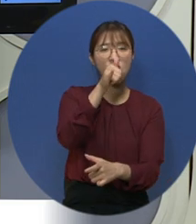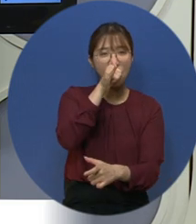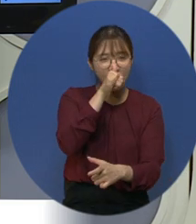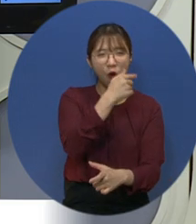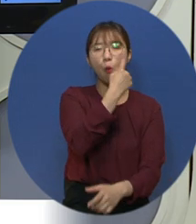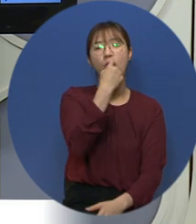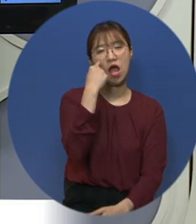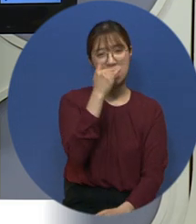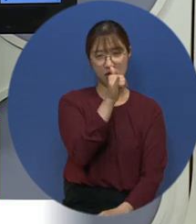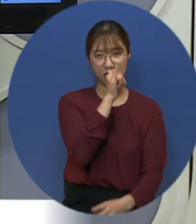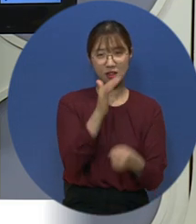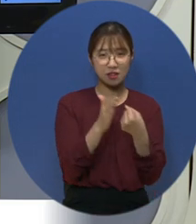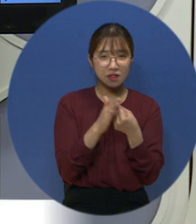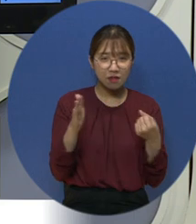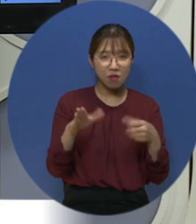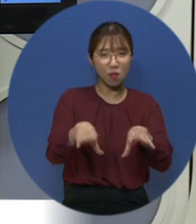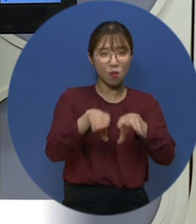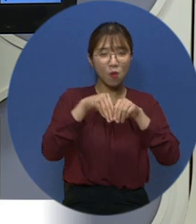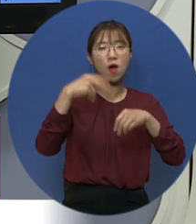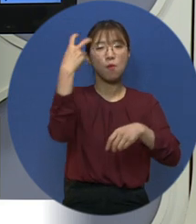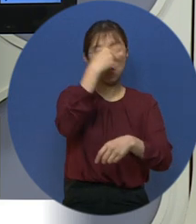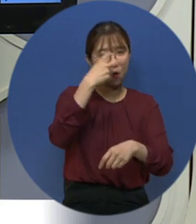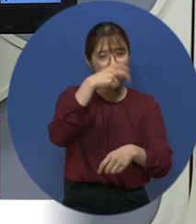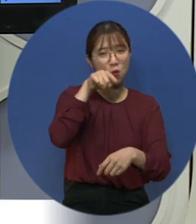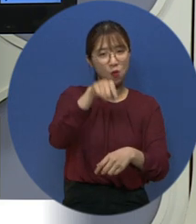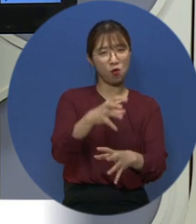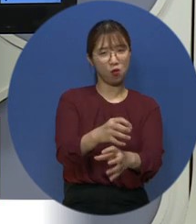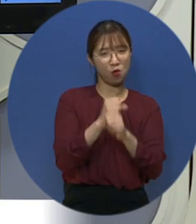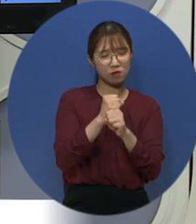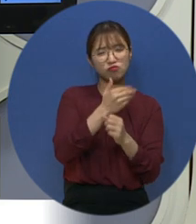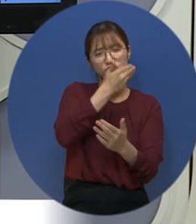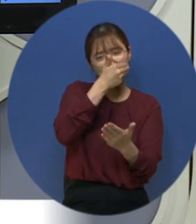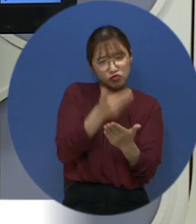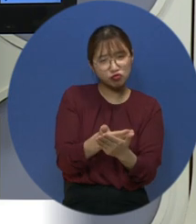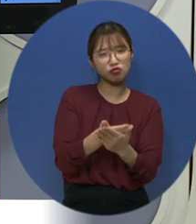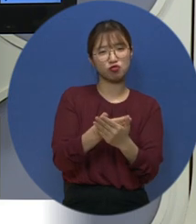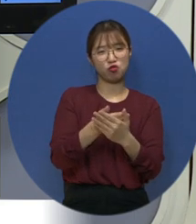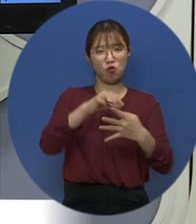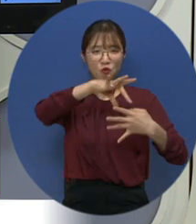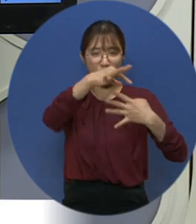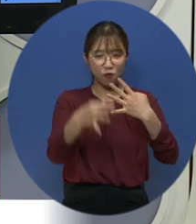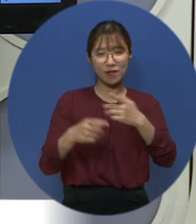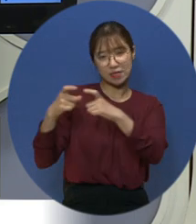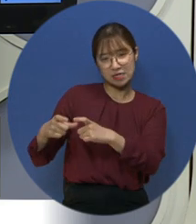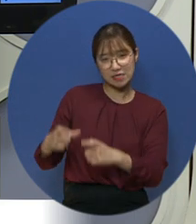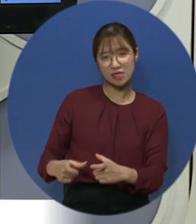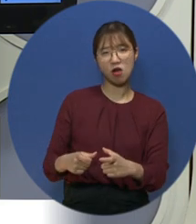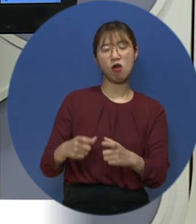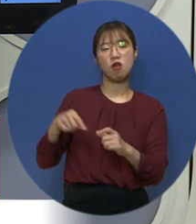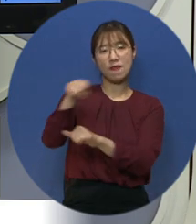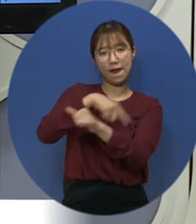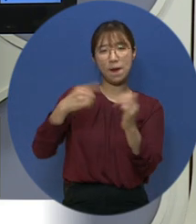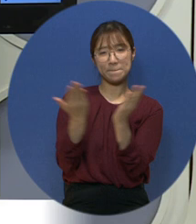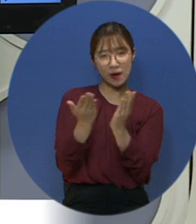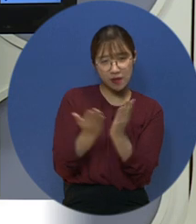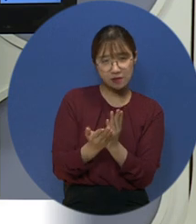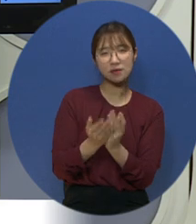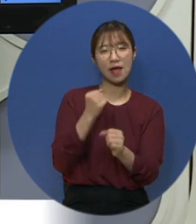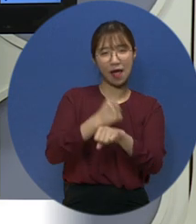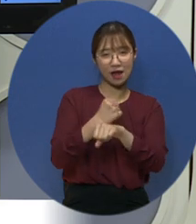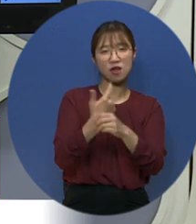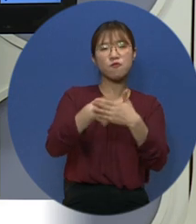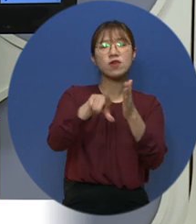확인됨에 따라 통합될 봄의 취지와 핵심 구성 요소를 지역의 상황에 맞춰 구현하는데 필요한 자체